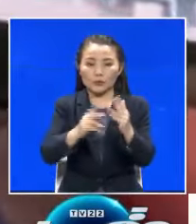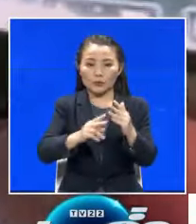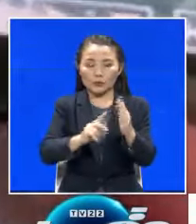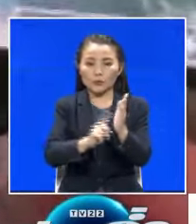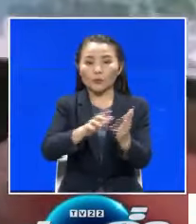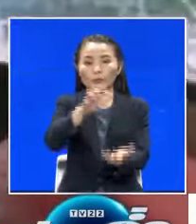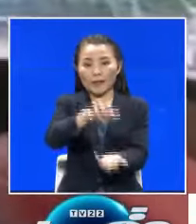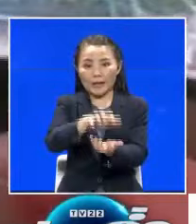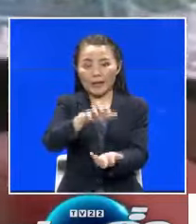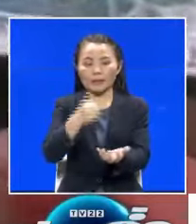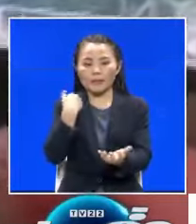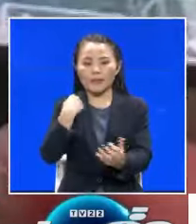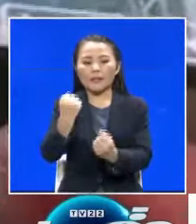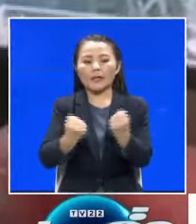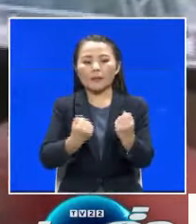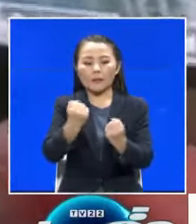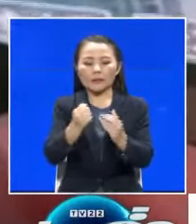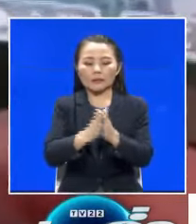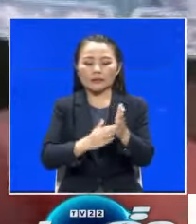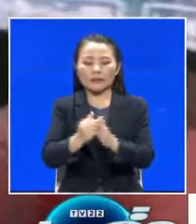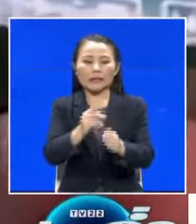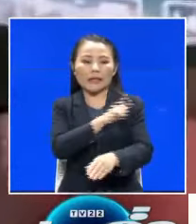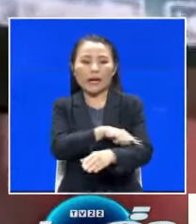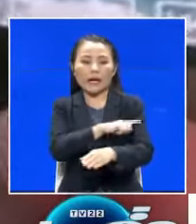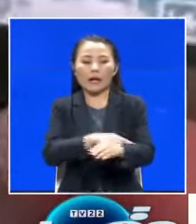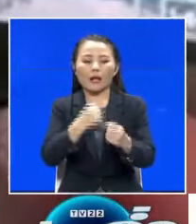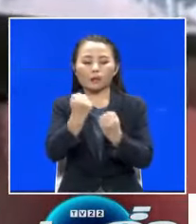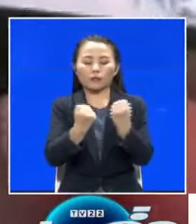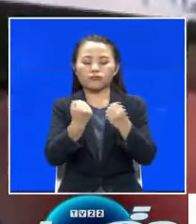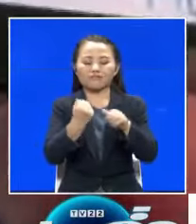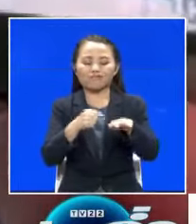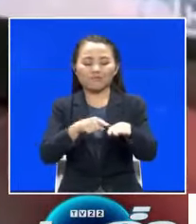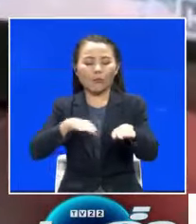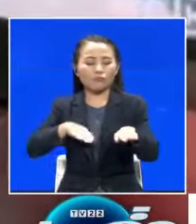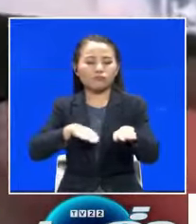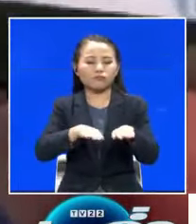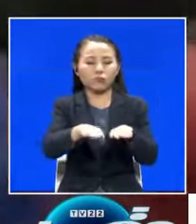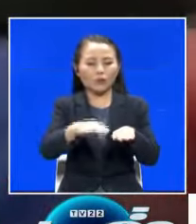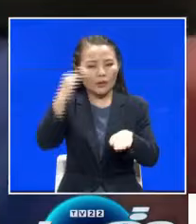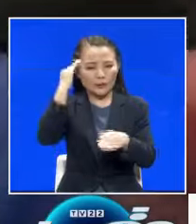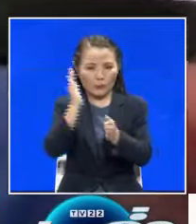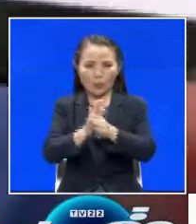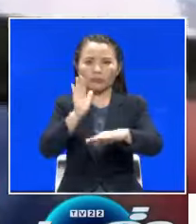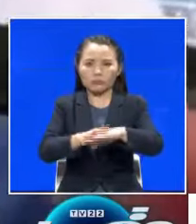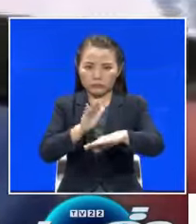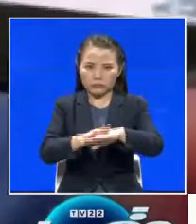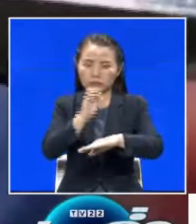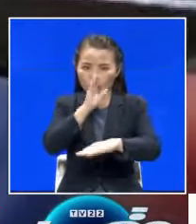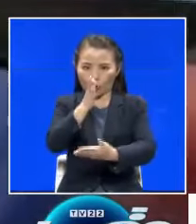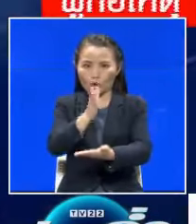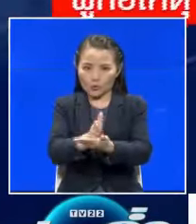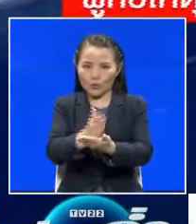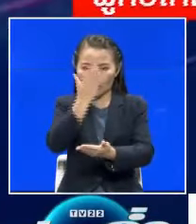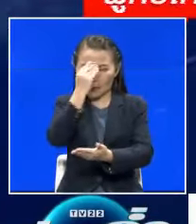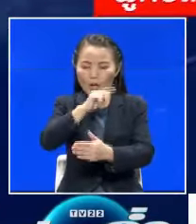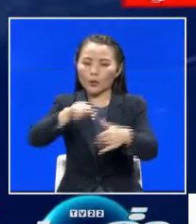โรเลตรุ่นแคปติว่าสีขาววิ่งมาที่จุดตรวจด้วยความเร็วนะคะตำรวจเนี่ยเขาส่งสัญญาณแล้วบอกว่าหยุดจะทำการ